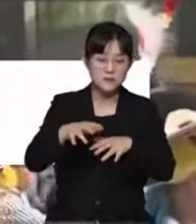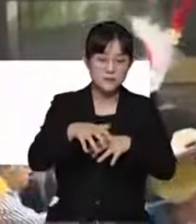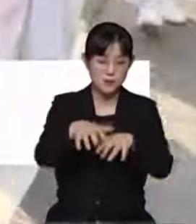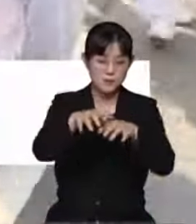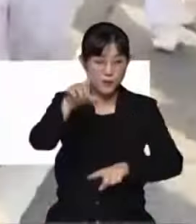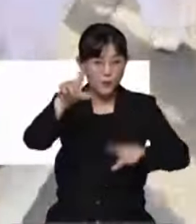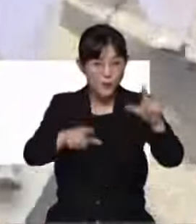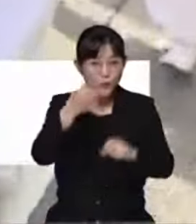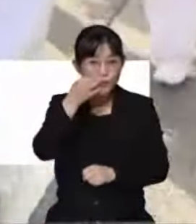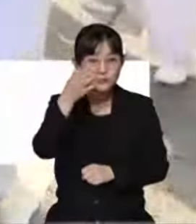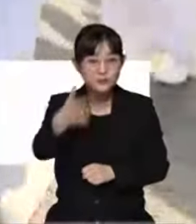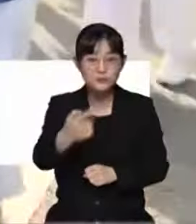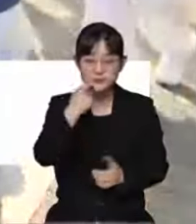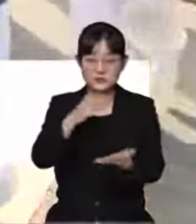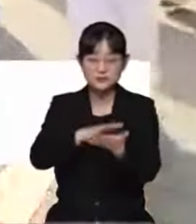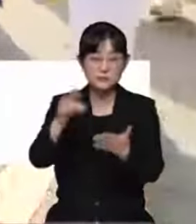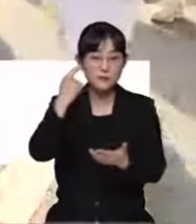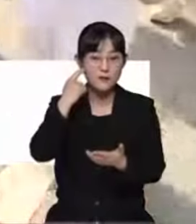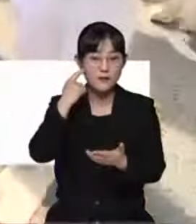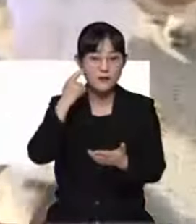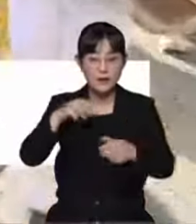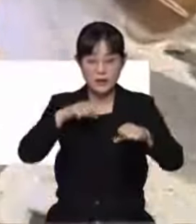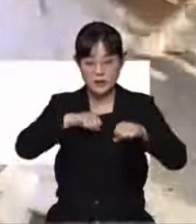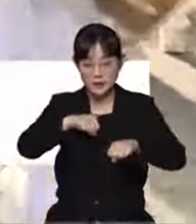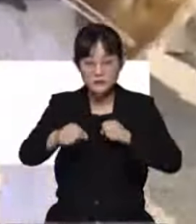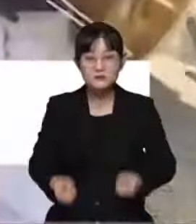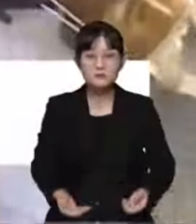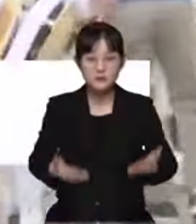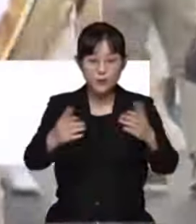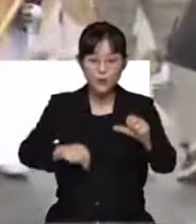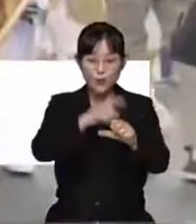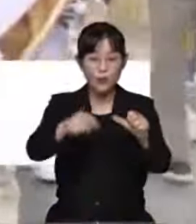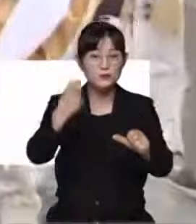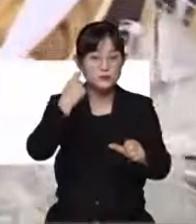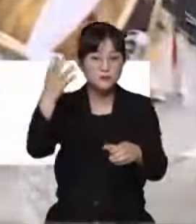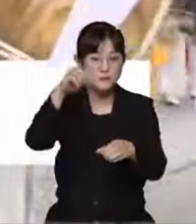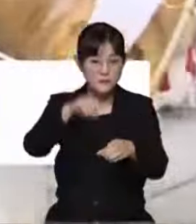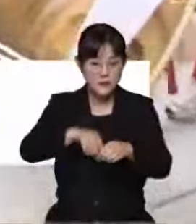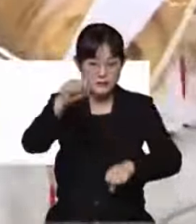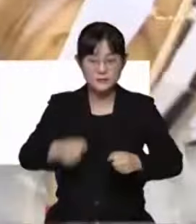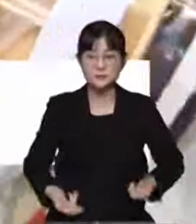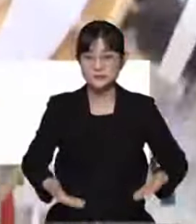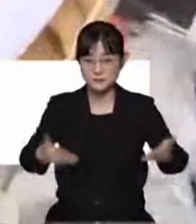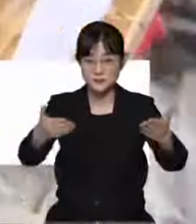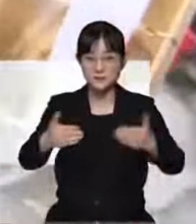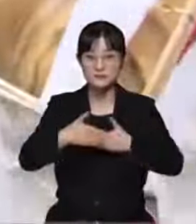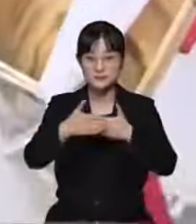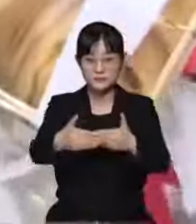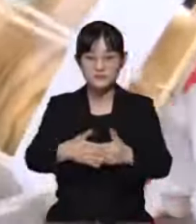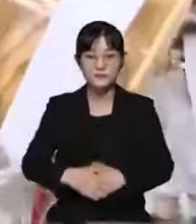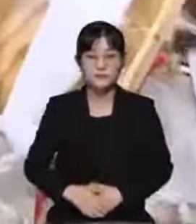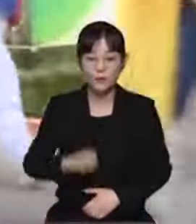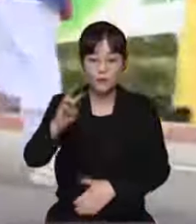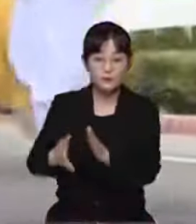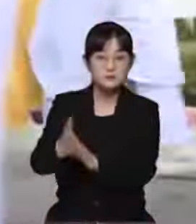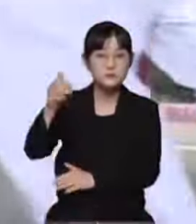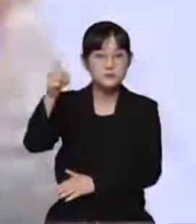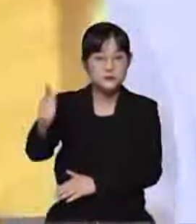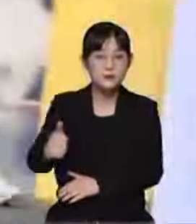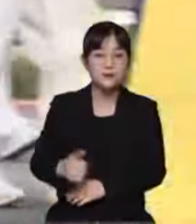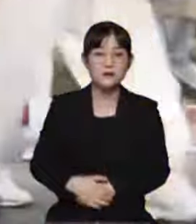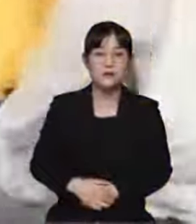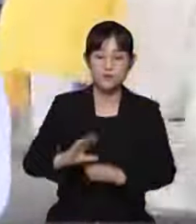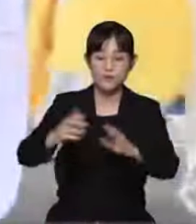재현한 민주평화 대행진과 5월 광주의 대동정신을 담은 5월 거리굿이 펼쳐졌습니다. 강기정 광주시장과